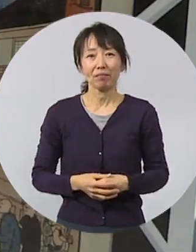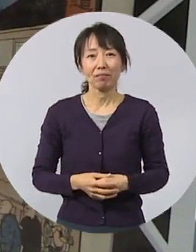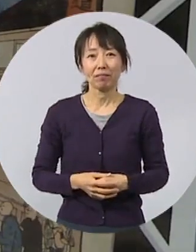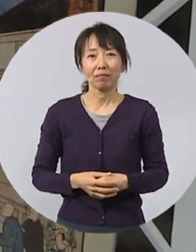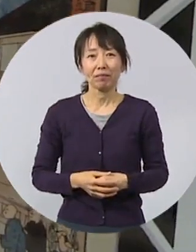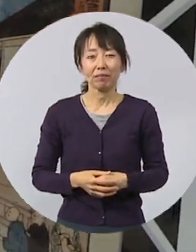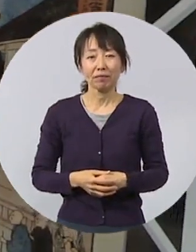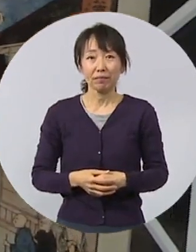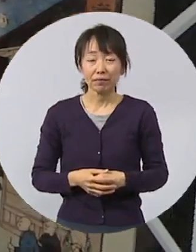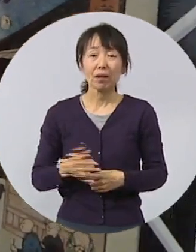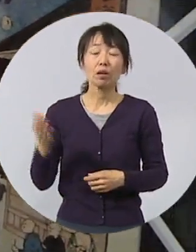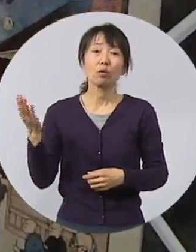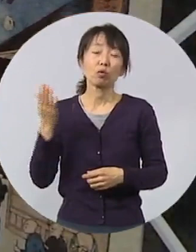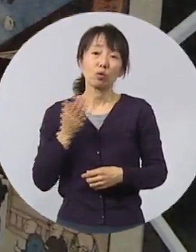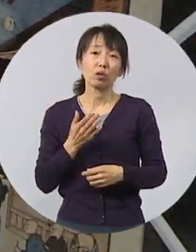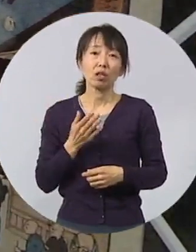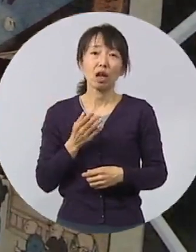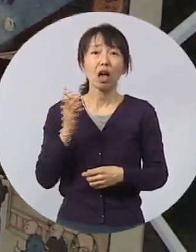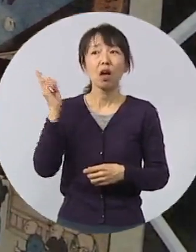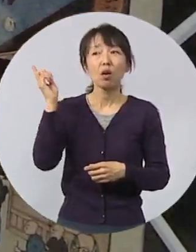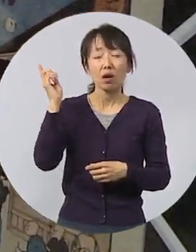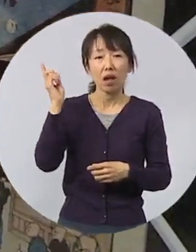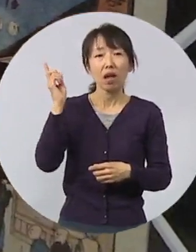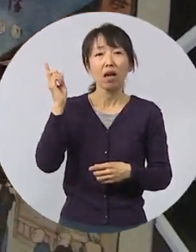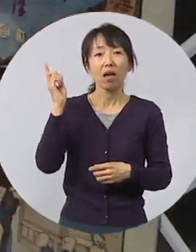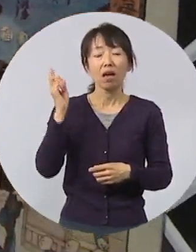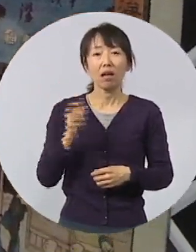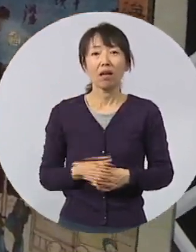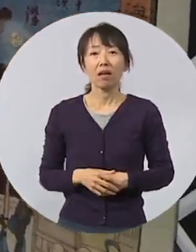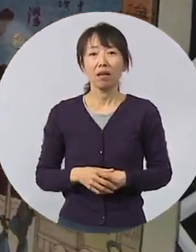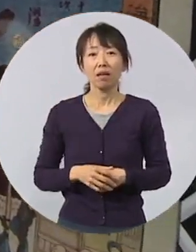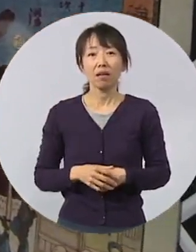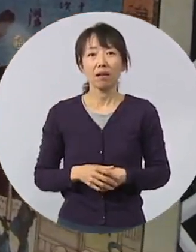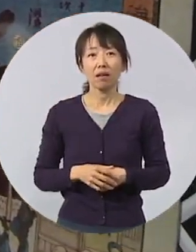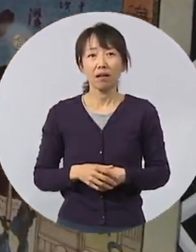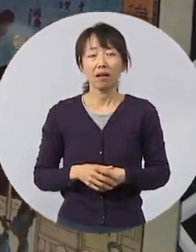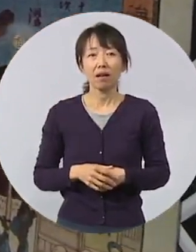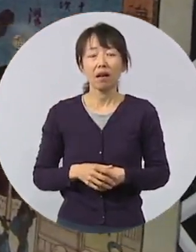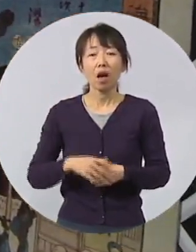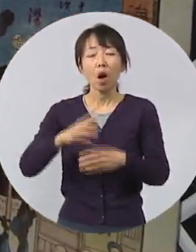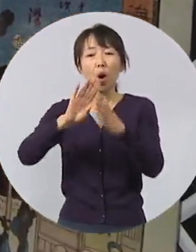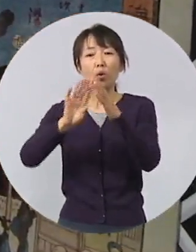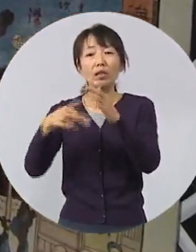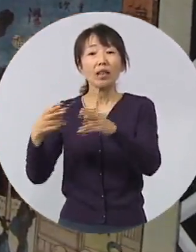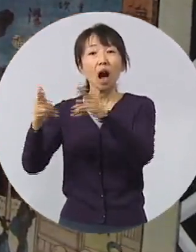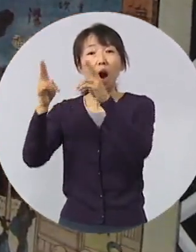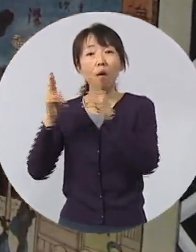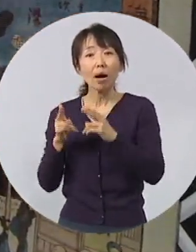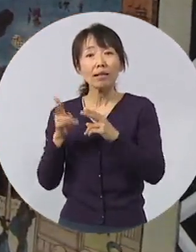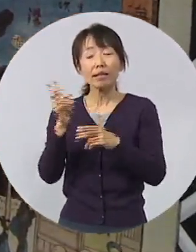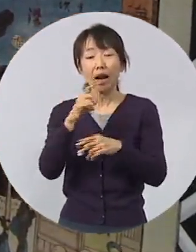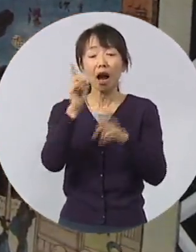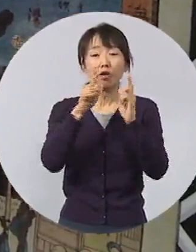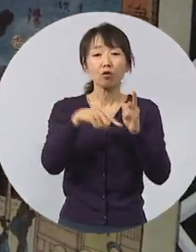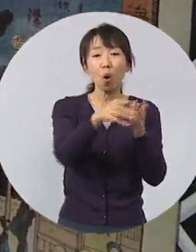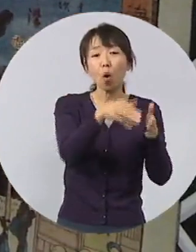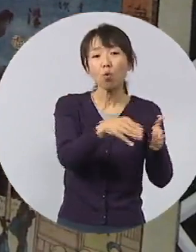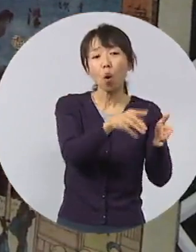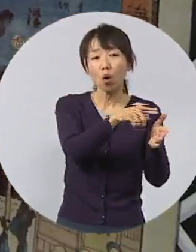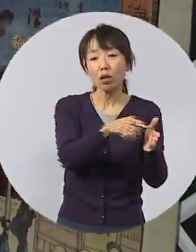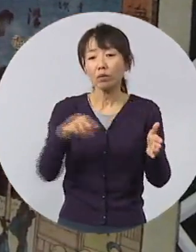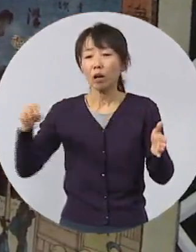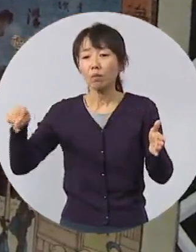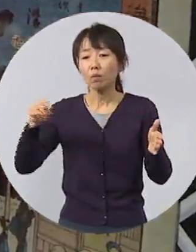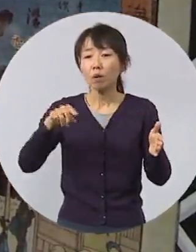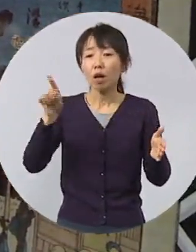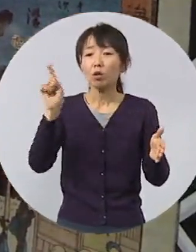続いてこちらの浮世絵を案内していただきました。 藤沢橋の方から遊行通りに向かいまして11番目のト